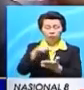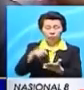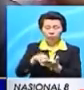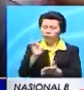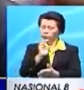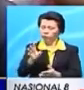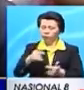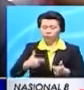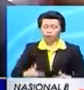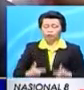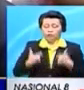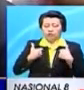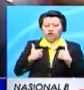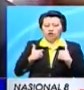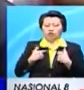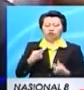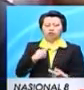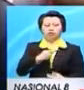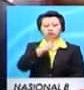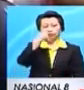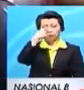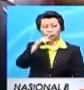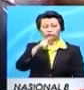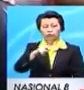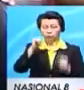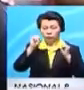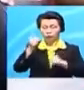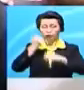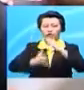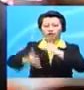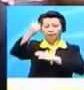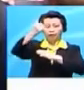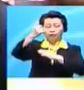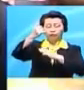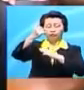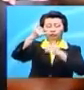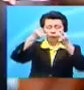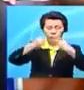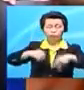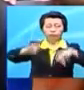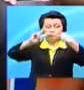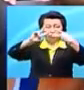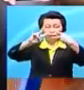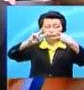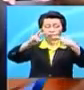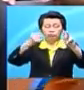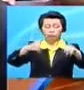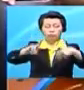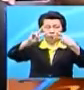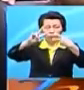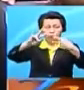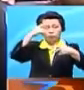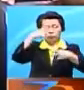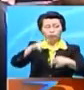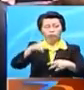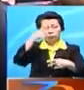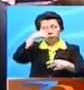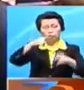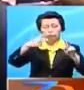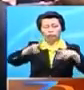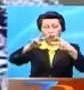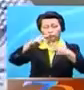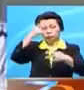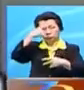satu-satu nyawa kita untuk layak ke separuh akhir ya. Dan untuk rakyat rakyat